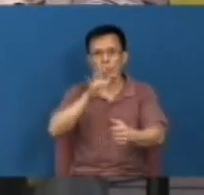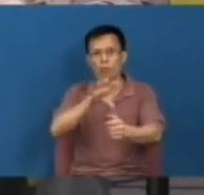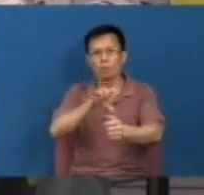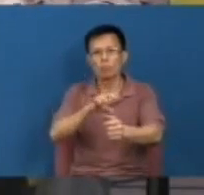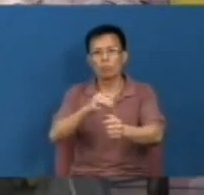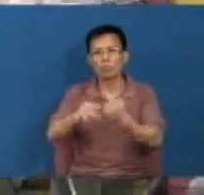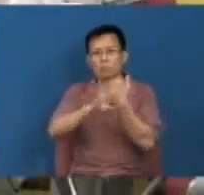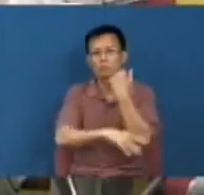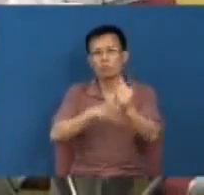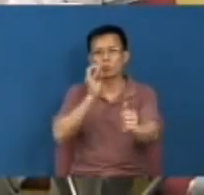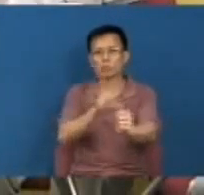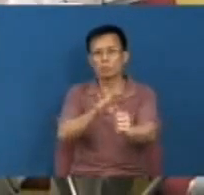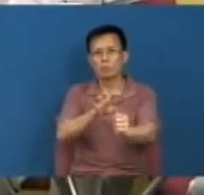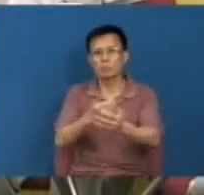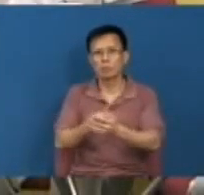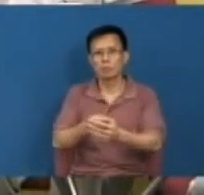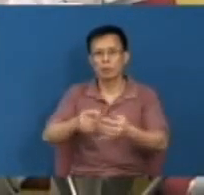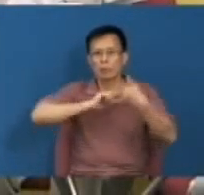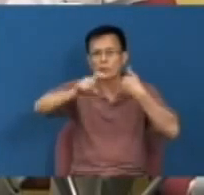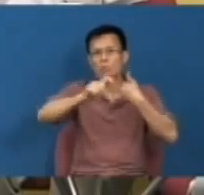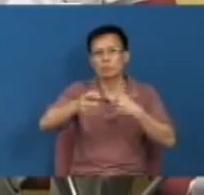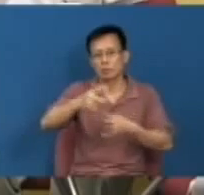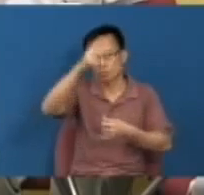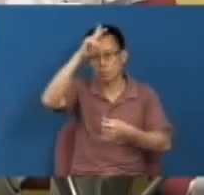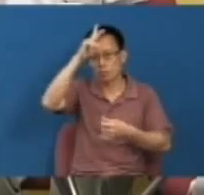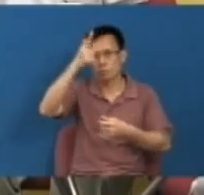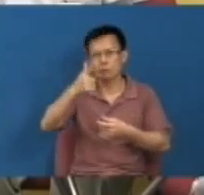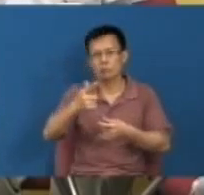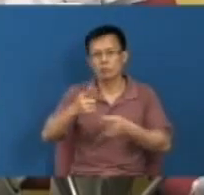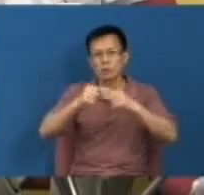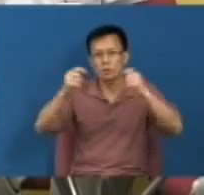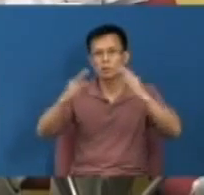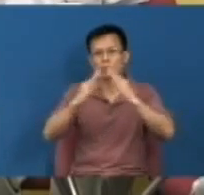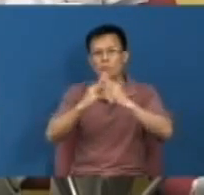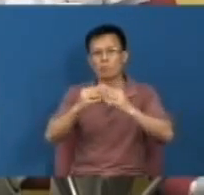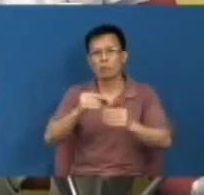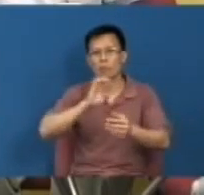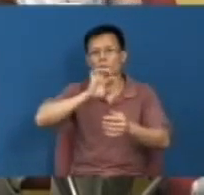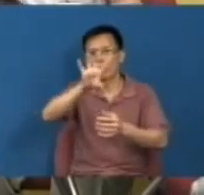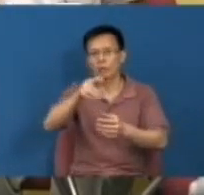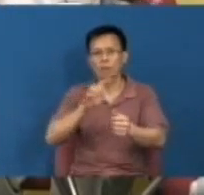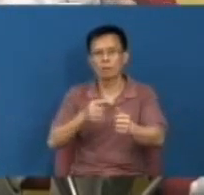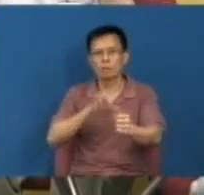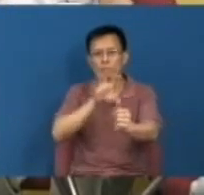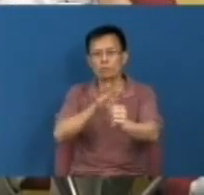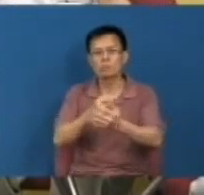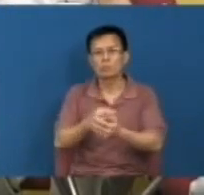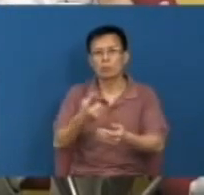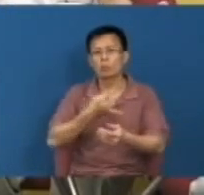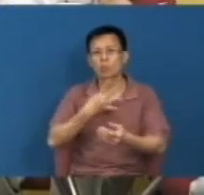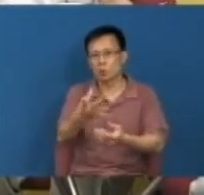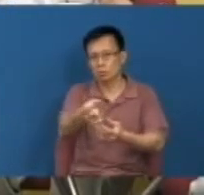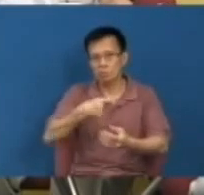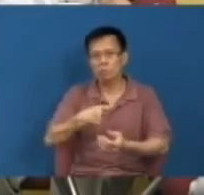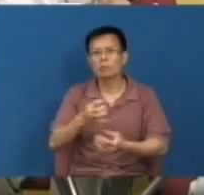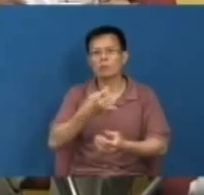我打電話上去呢個地政署嗰度，呢個市建局嗰度，我話可以告你嘅喎。我話你啊，我都未收過你錢，點解